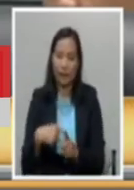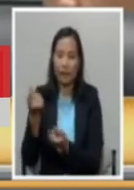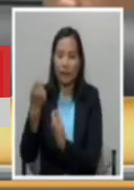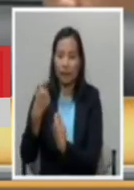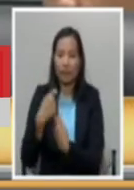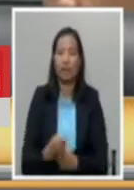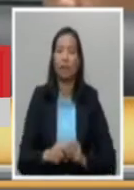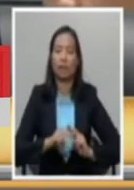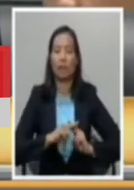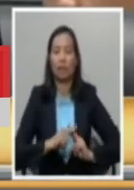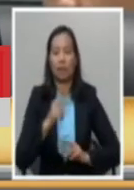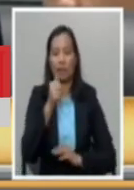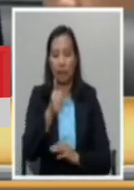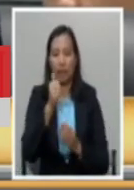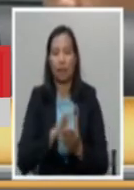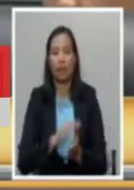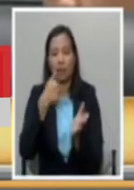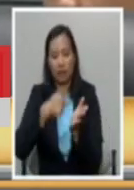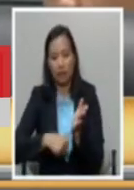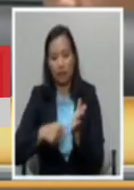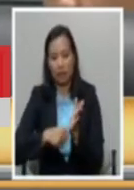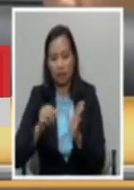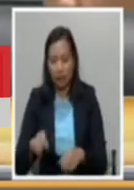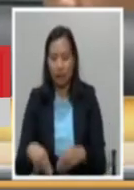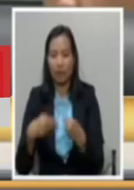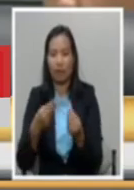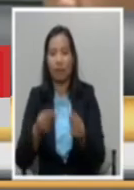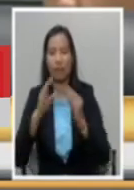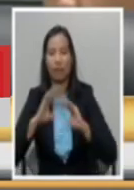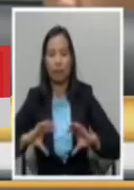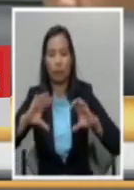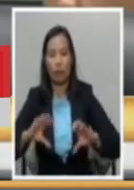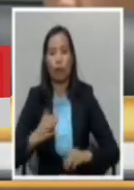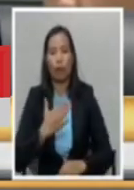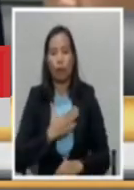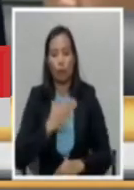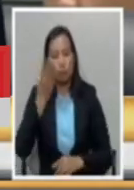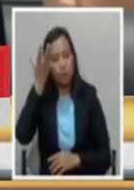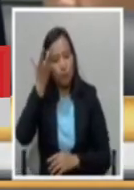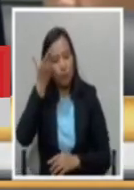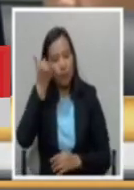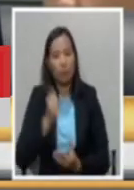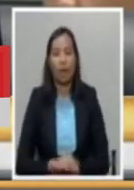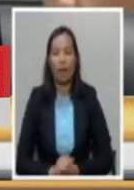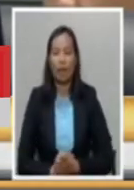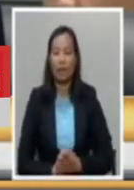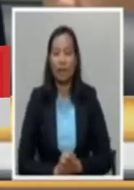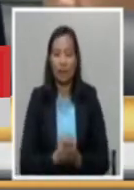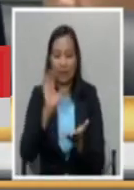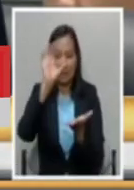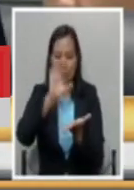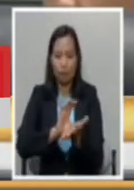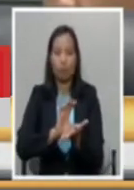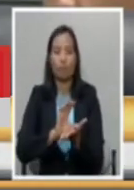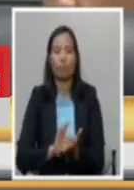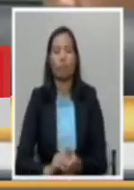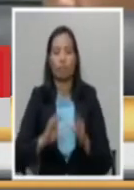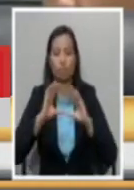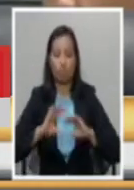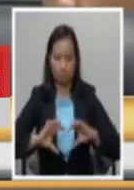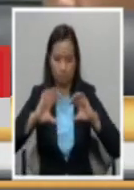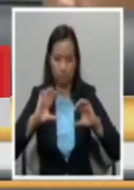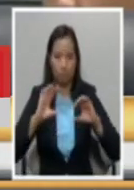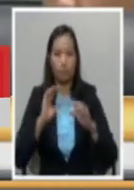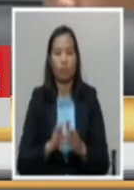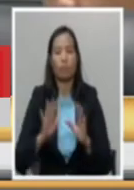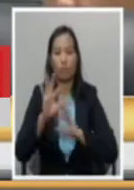ผู้ที่จ่ายภาษีให้กับรัฐนี่ต่างหากครับที่ผมคิดว่าเงินลงทุนที่เป็นงบลงทุนของภาครัฐนั้นมี